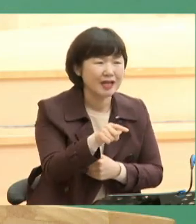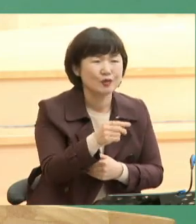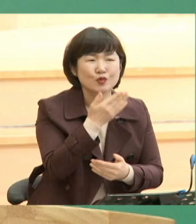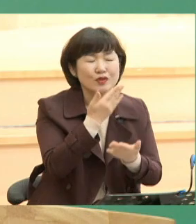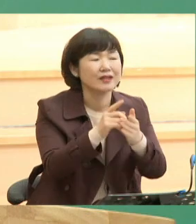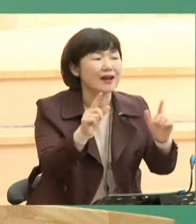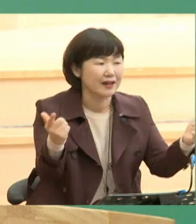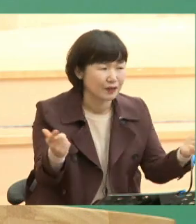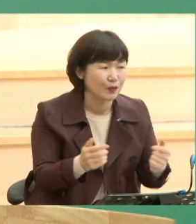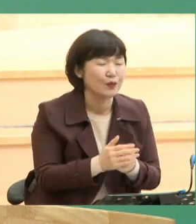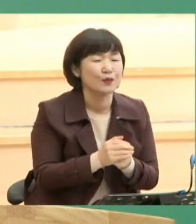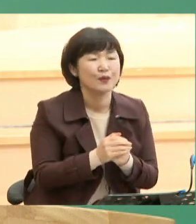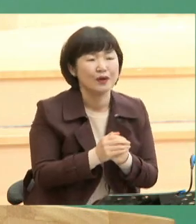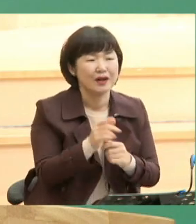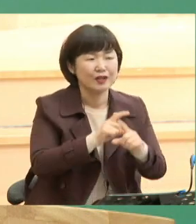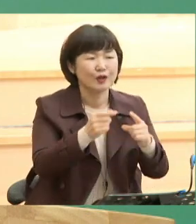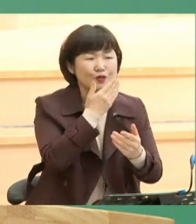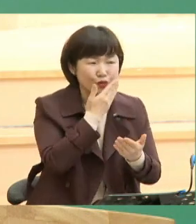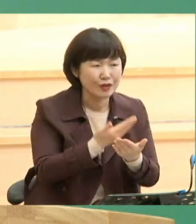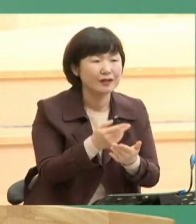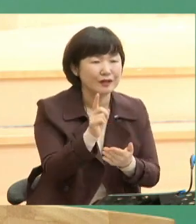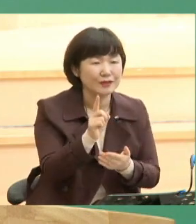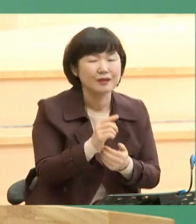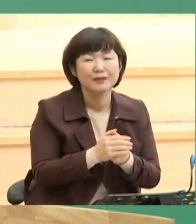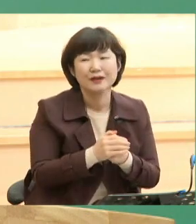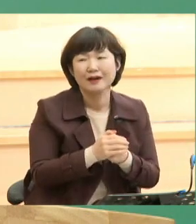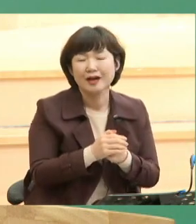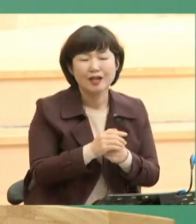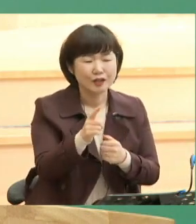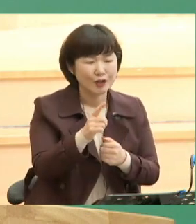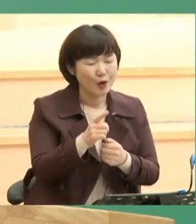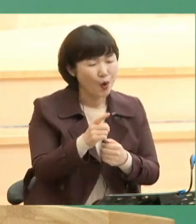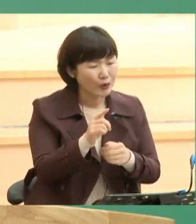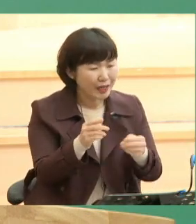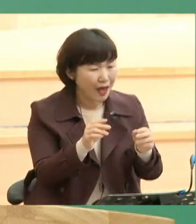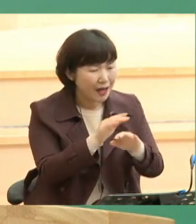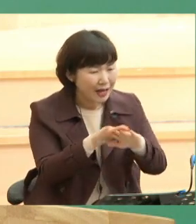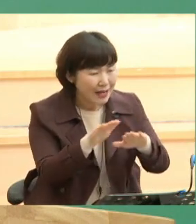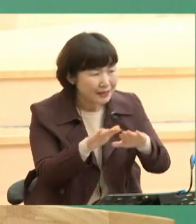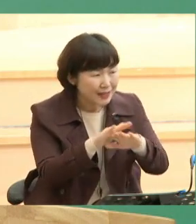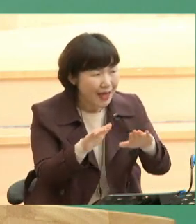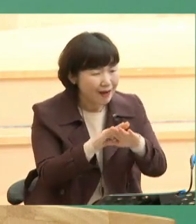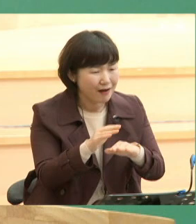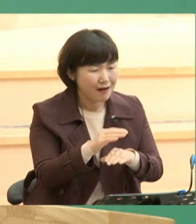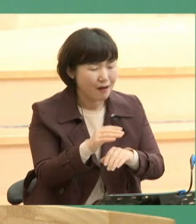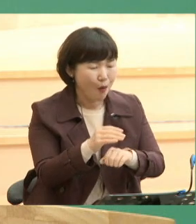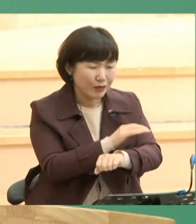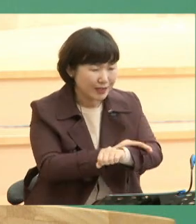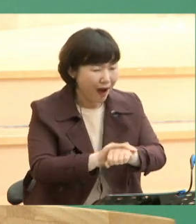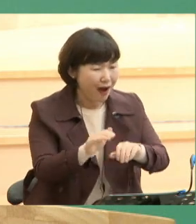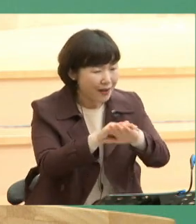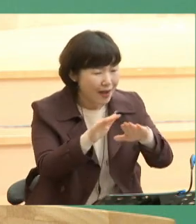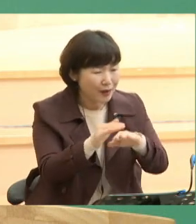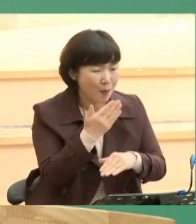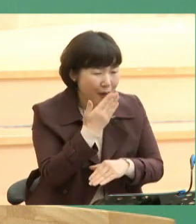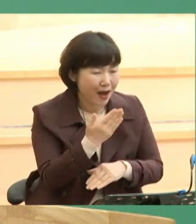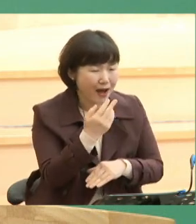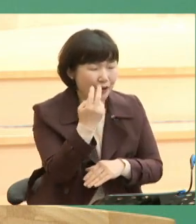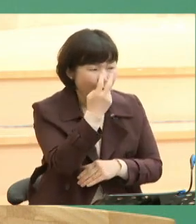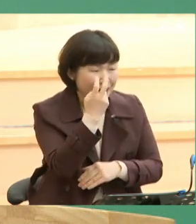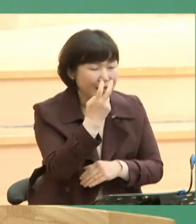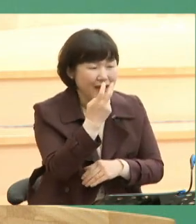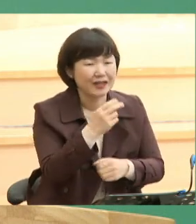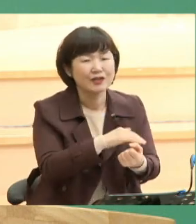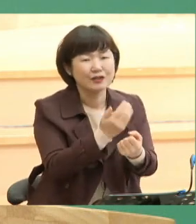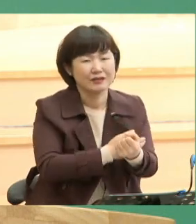이게 중요한 게 아니라 더 중요한게 뭐냐 얼마나 효과 돌이 갈등을 관리해 내느냐 그